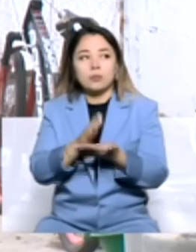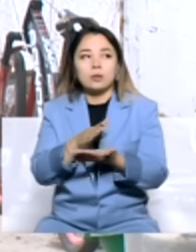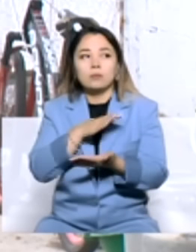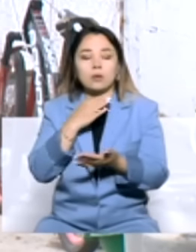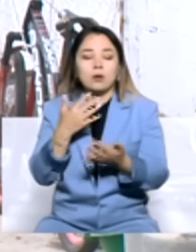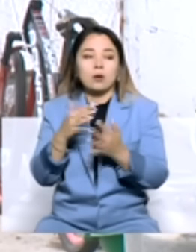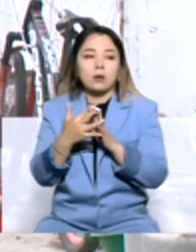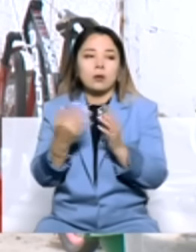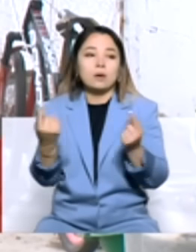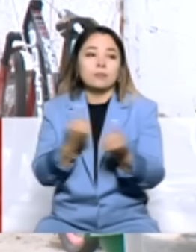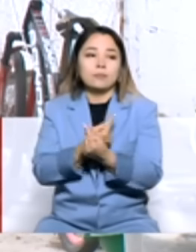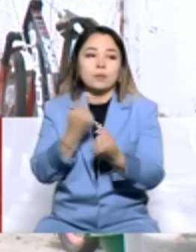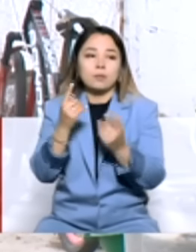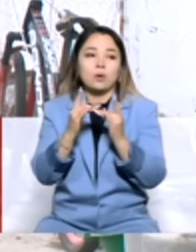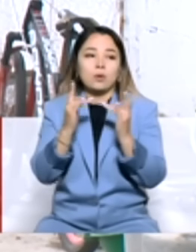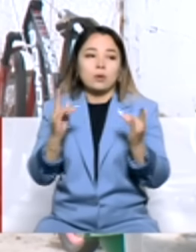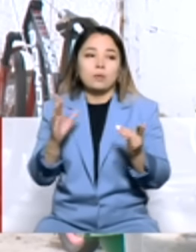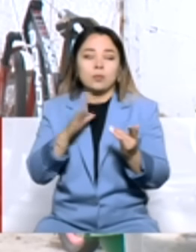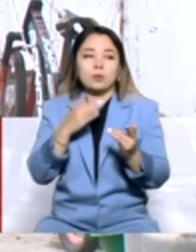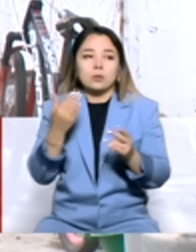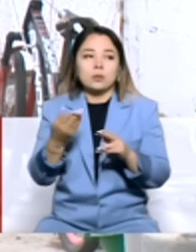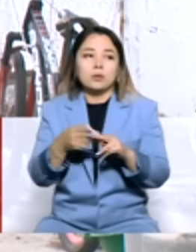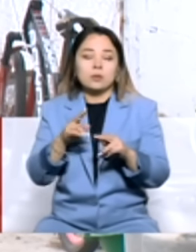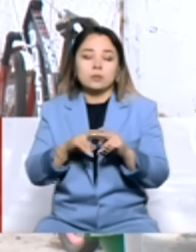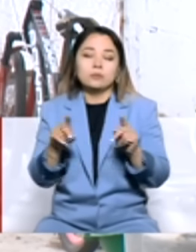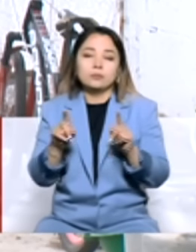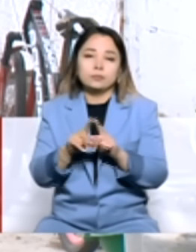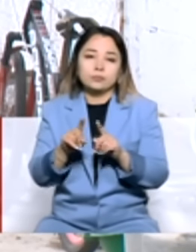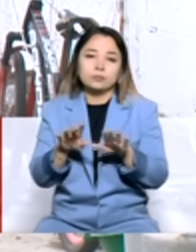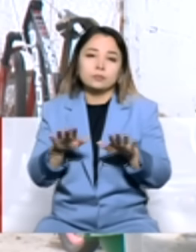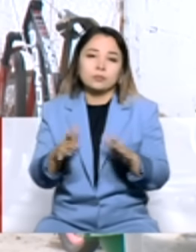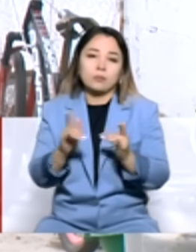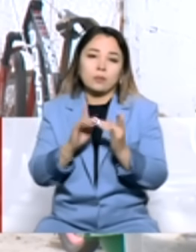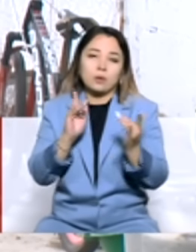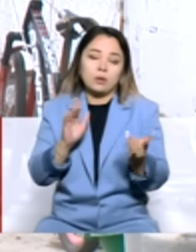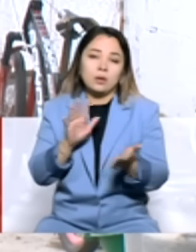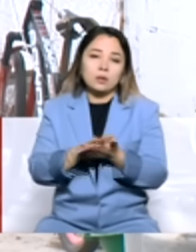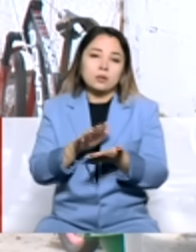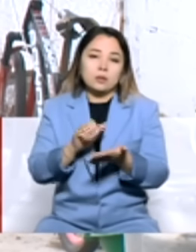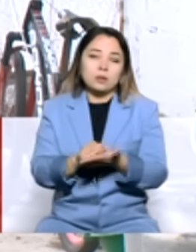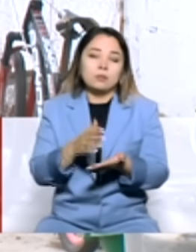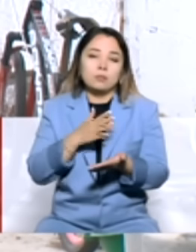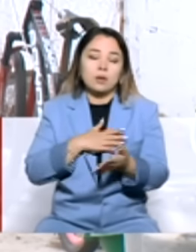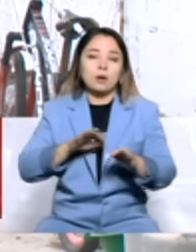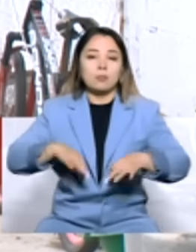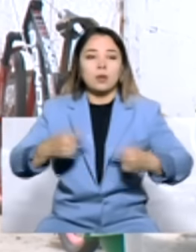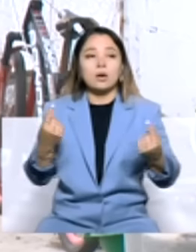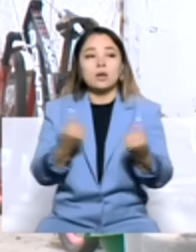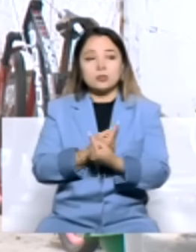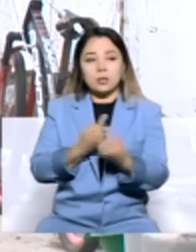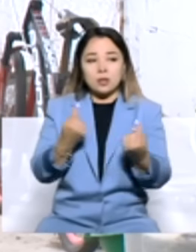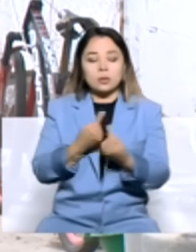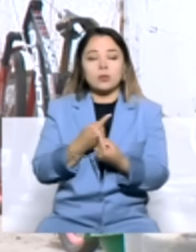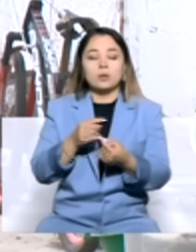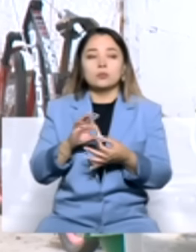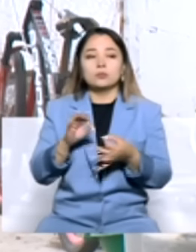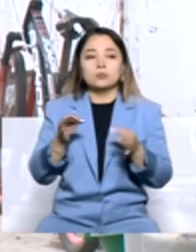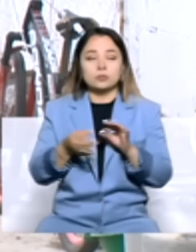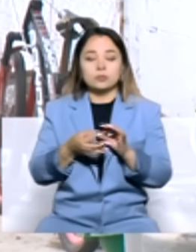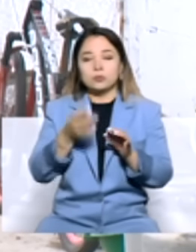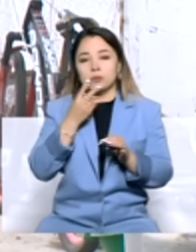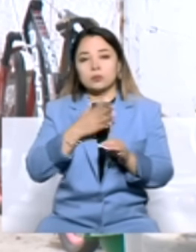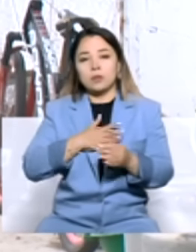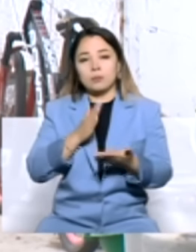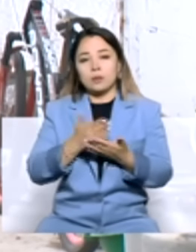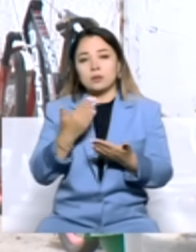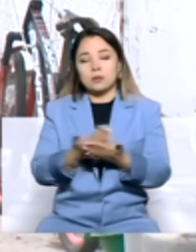ауылға қатынап тұрған сол бір көпір ғана болатын. Сондықтан қазір ол көпірді алып кеткен себебіне машиналар не ауылға қатынас қолайсыз болып отыр